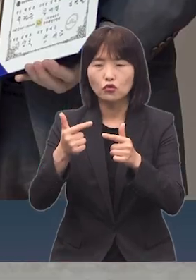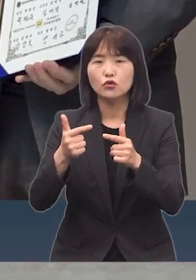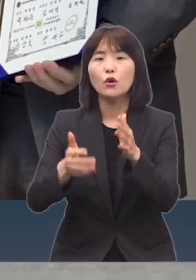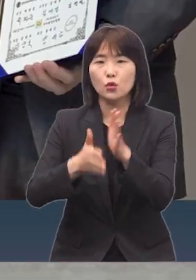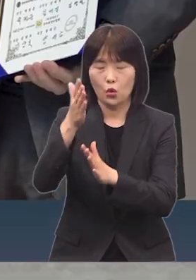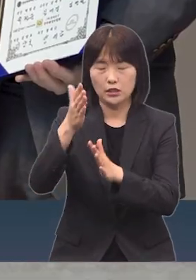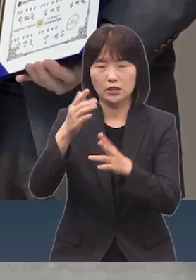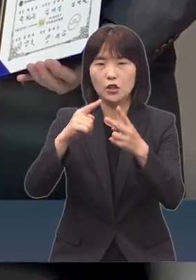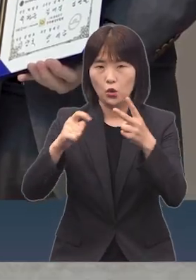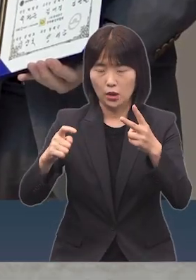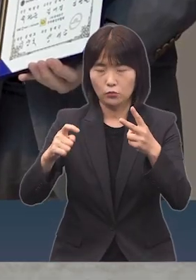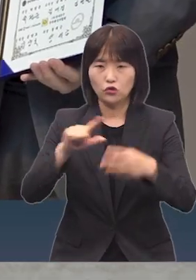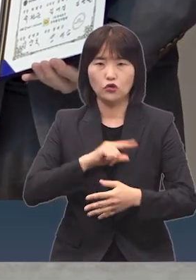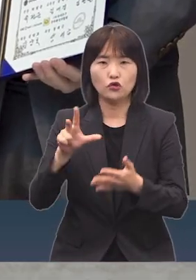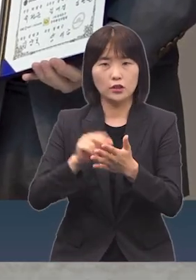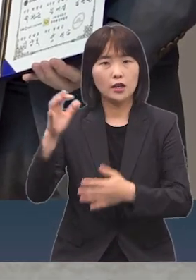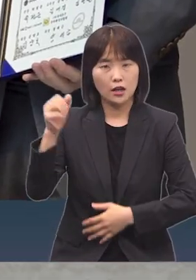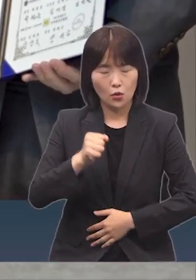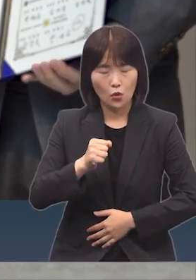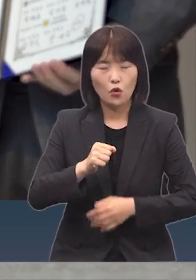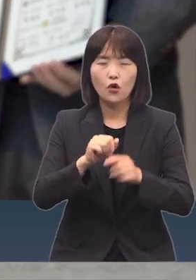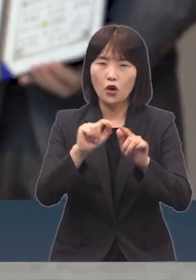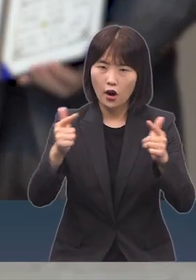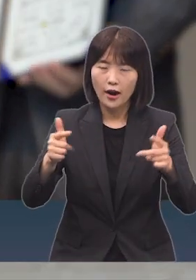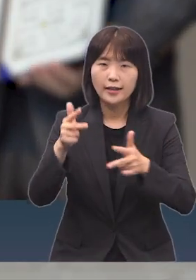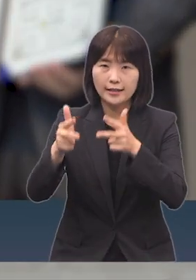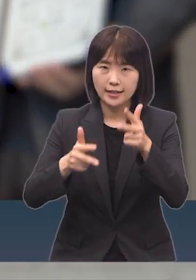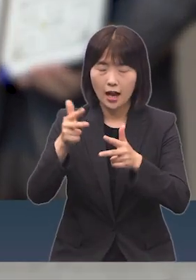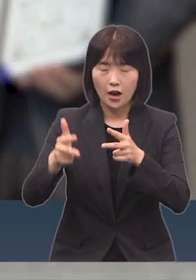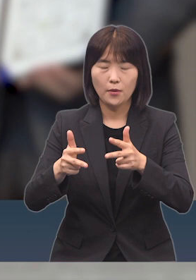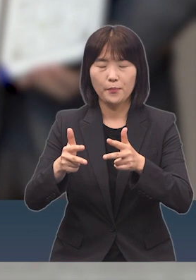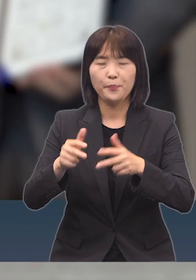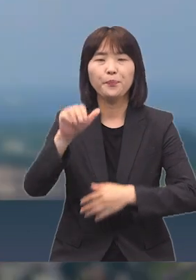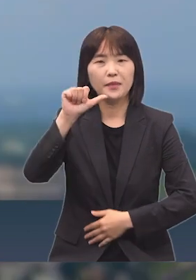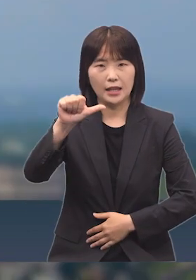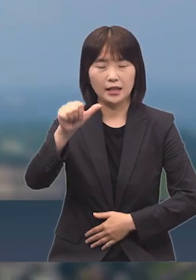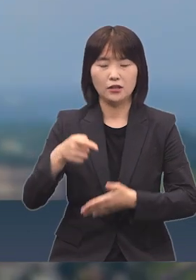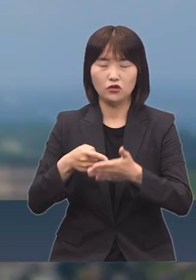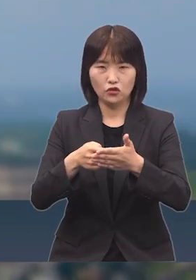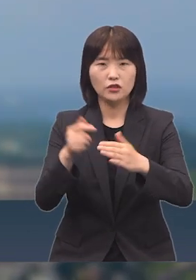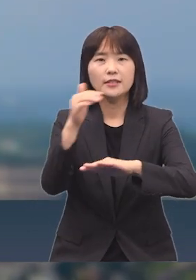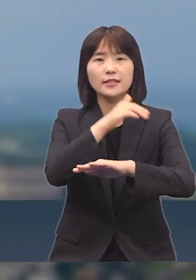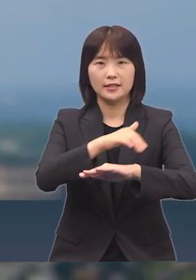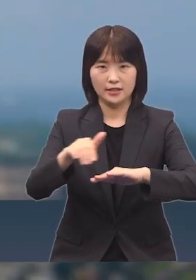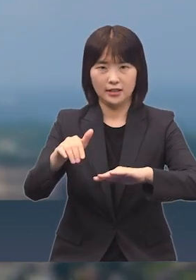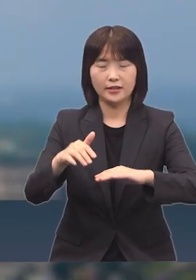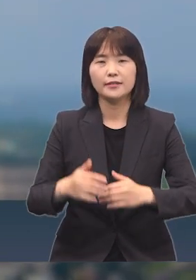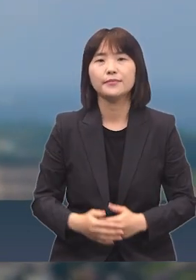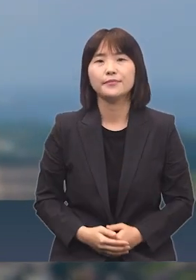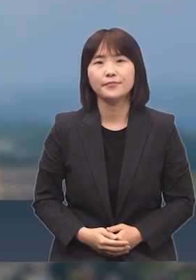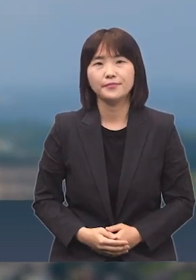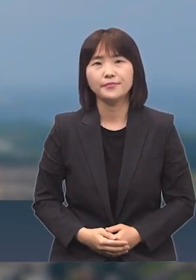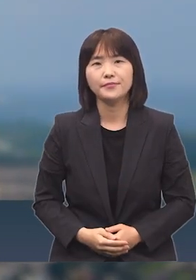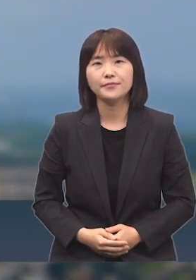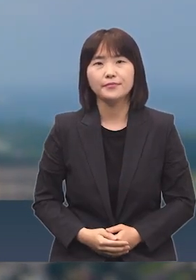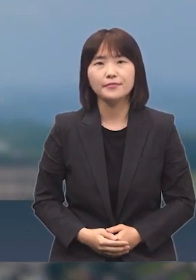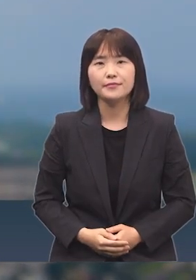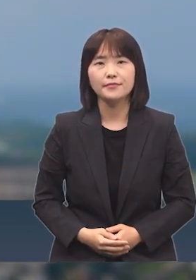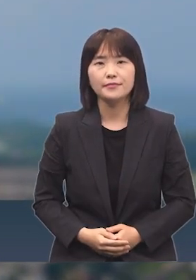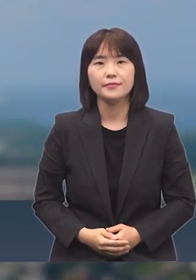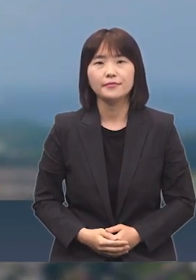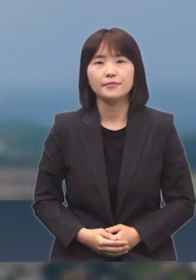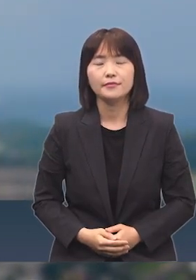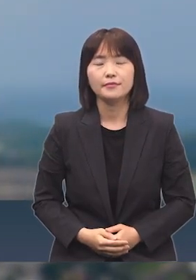슬로건으로 탄소중립된 기반구축 녹색 건물 녹색소송 그린사이클 녹색 숲 등 5대